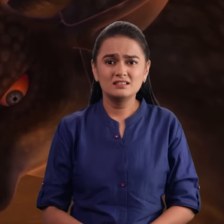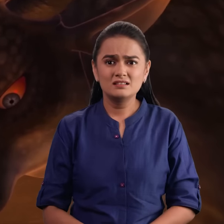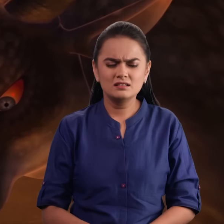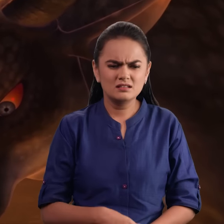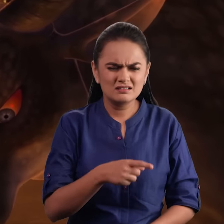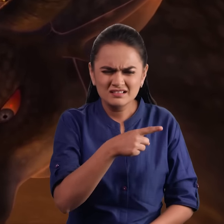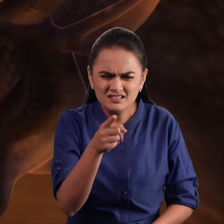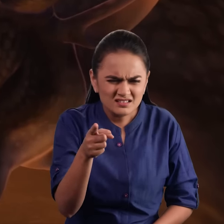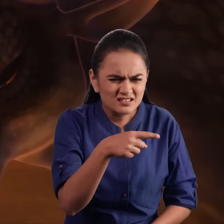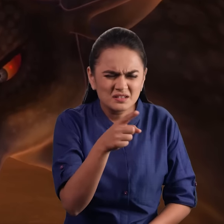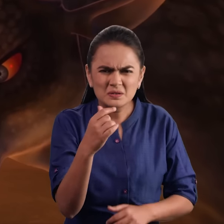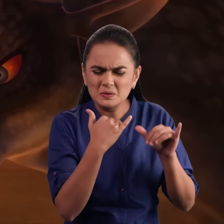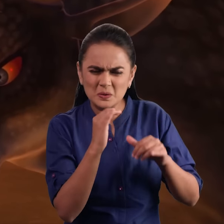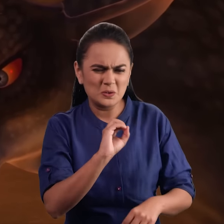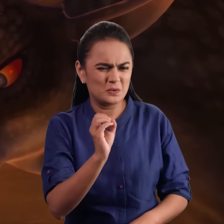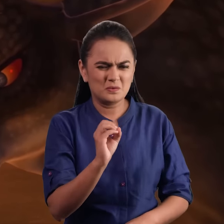इनमें से कोई नहीं।